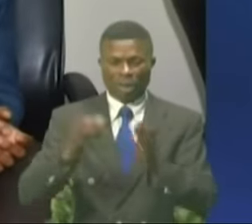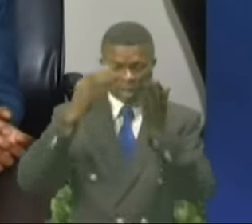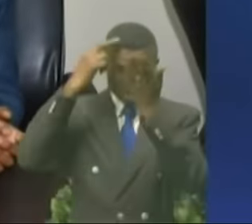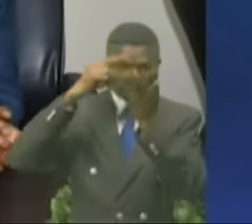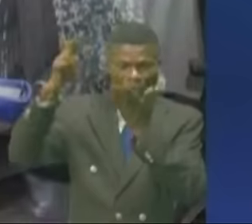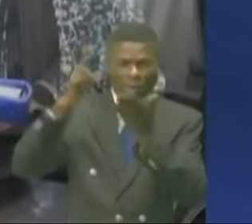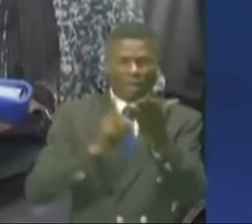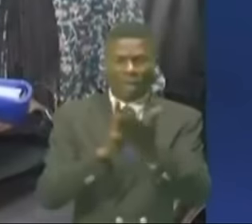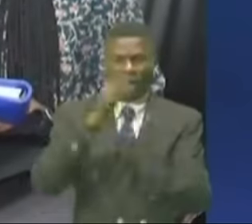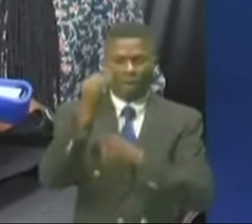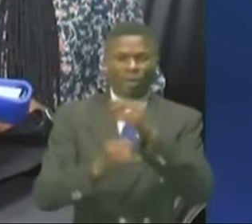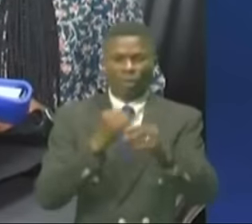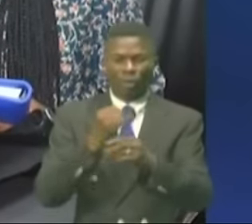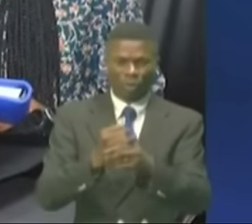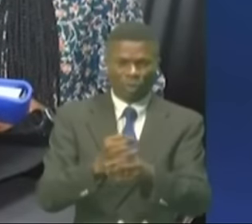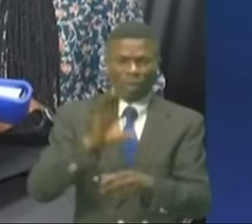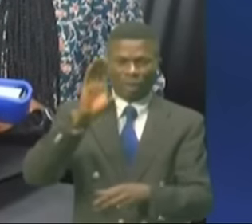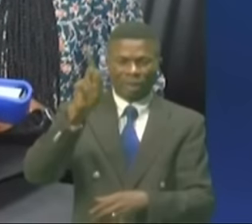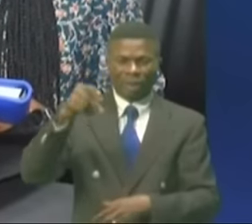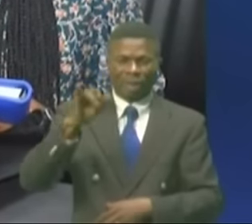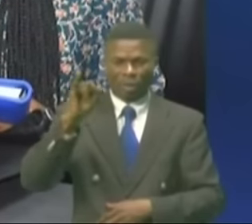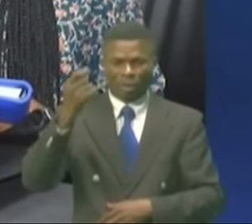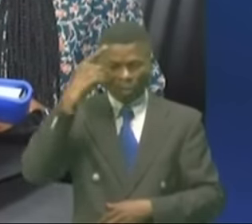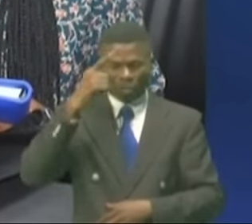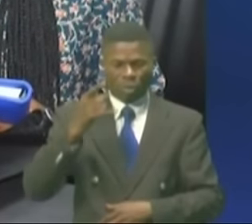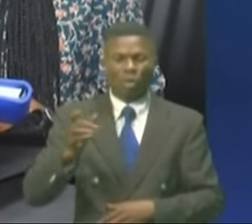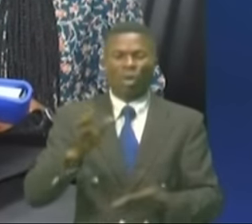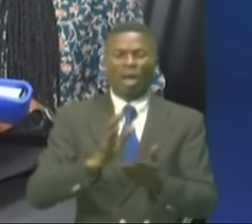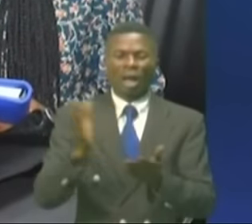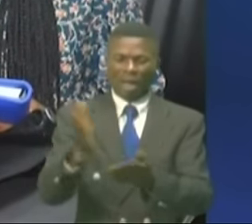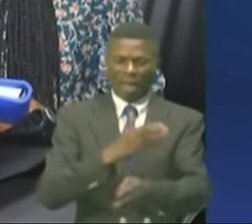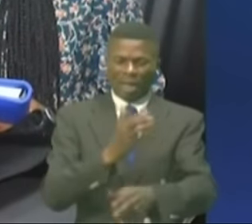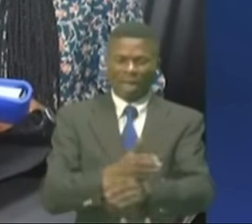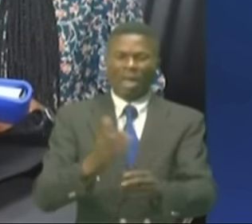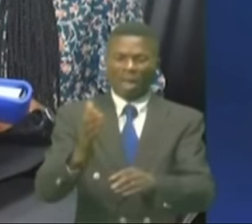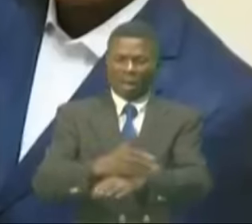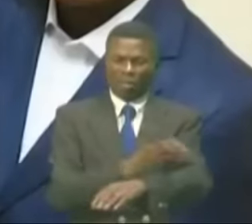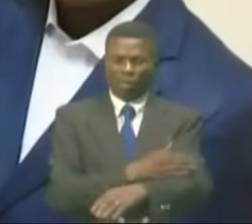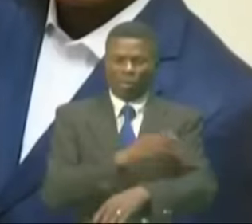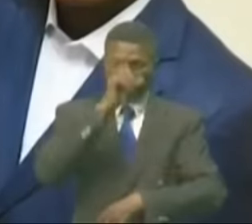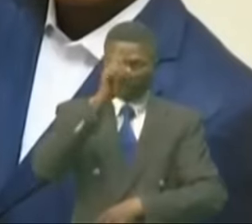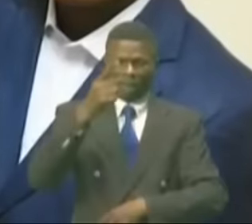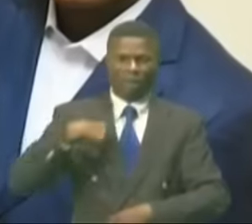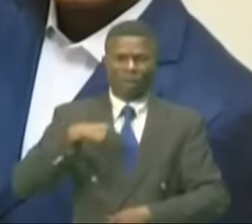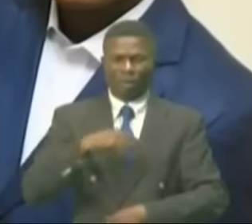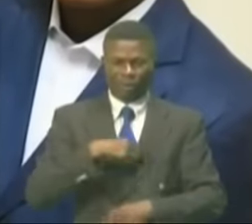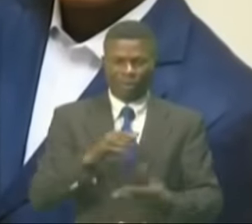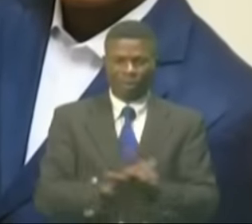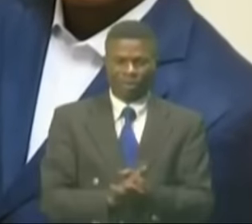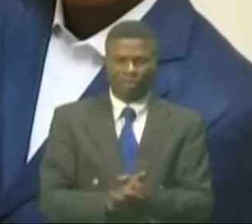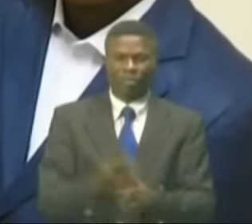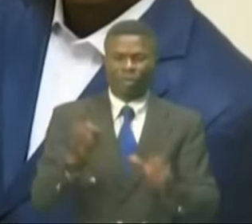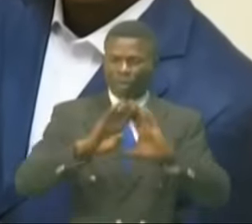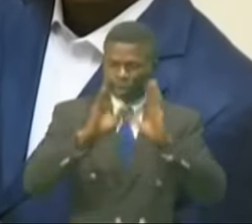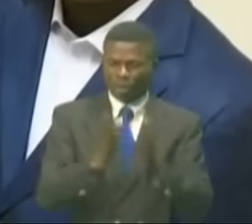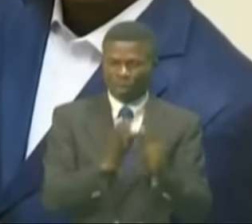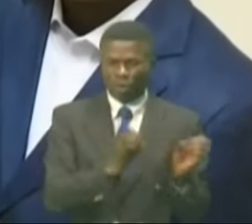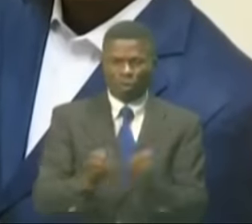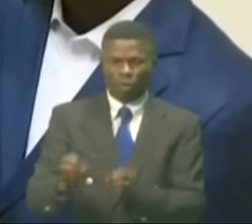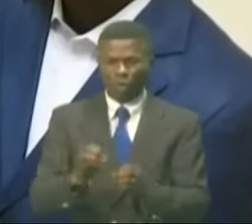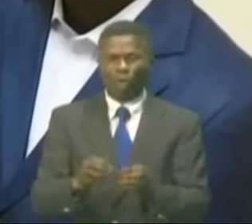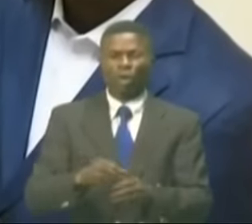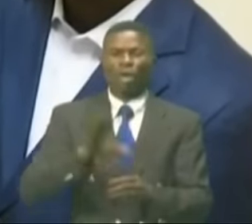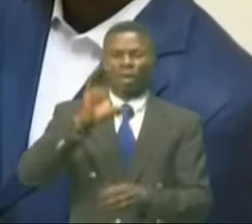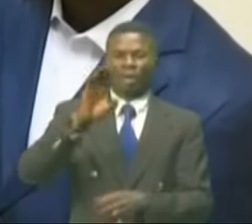droit international de La Haye pour renforcer les compétences en droit international et pénal. À travers notamment ces deux procès internationaux,